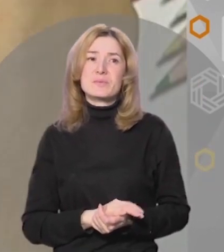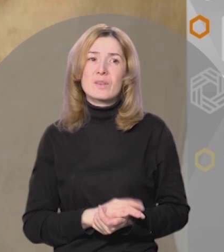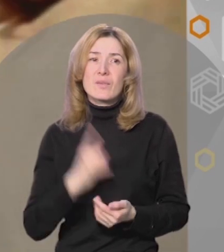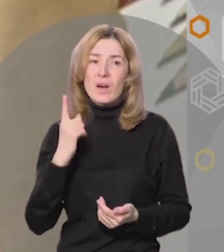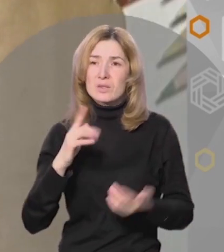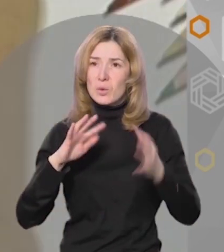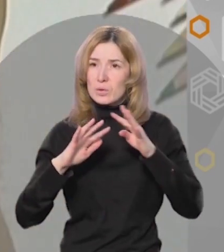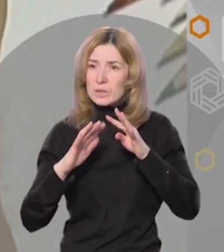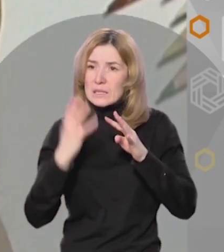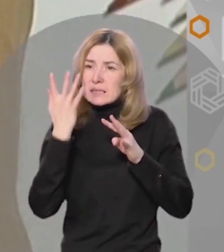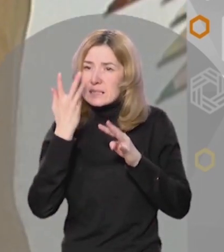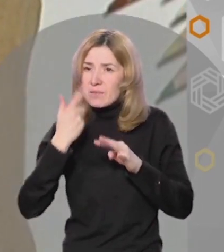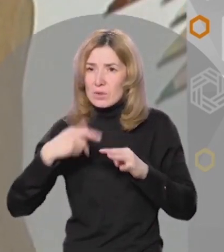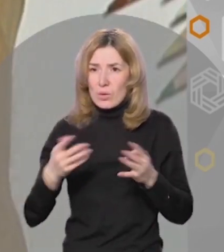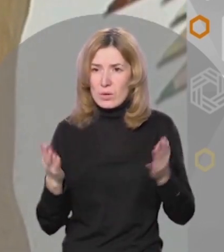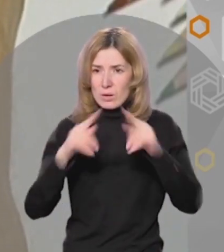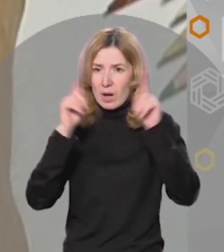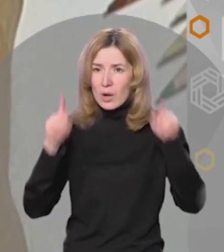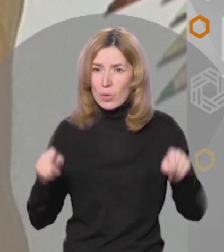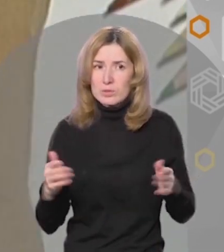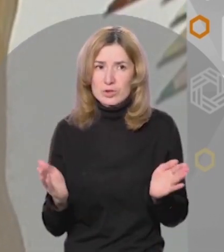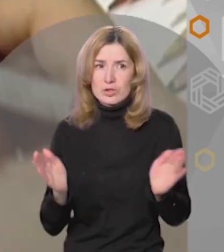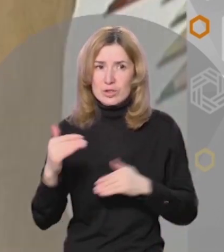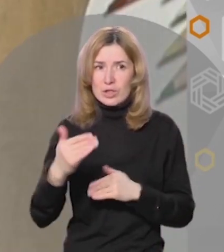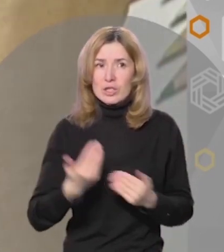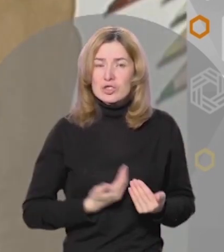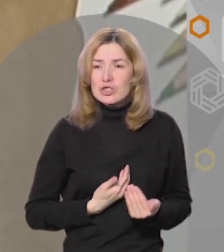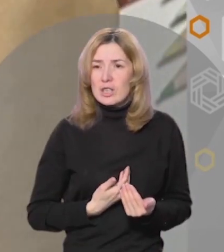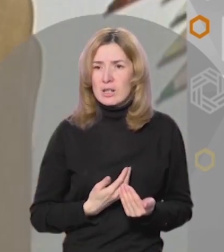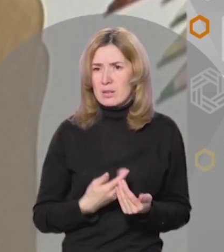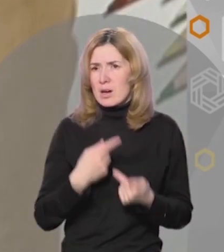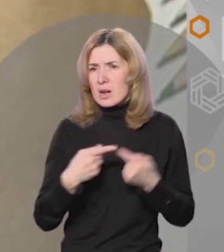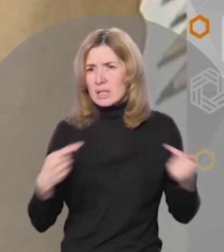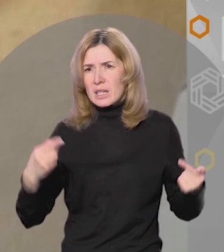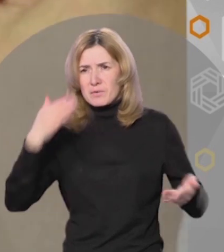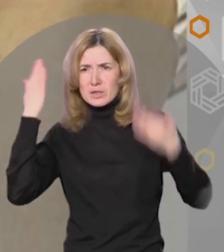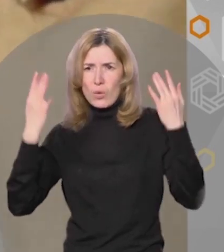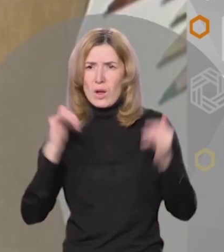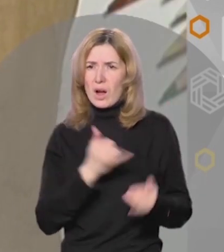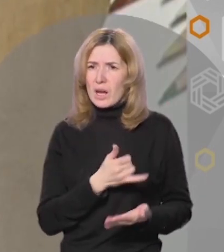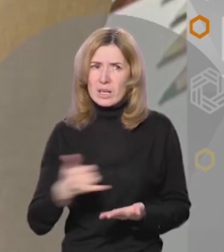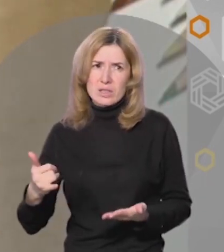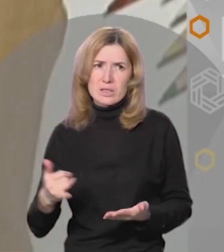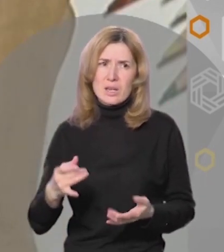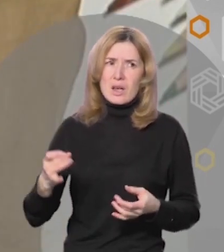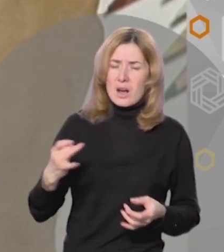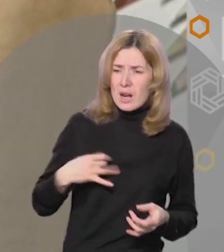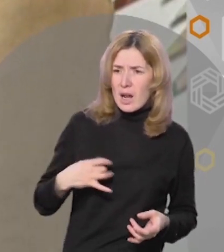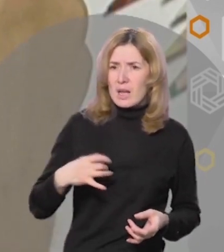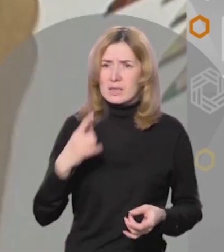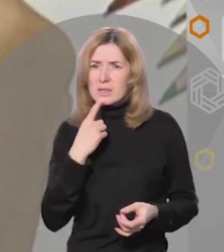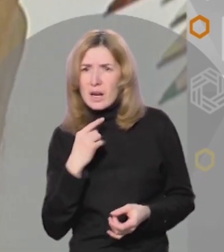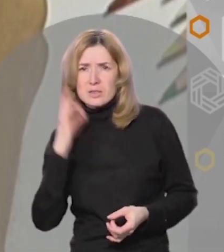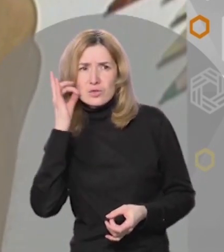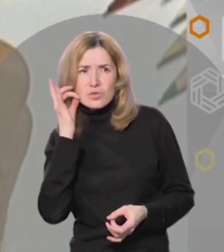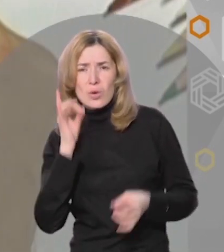В одной цветной коробочке жили веселые разноцветные карандаши. Красный, белый,